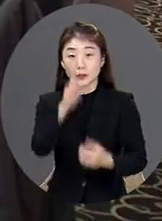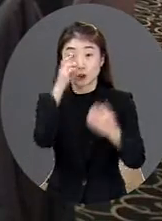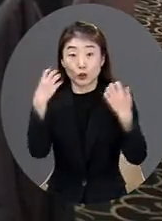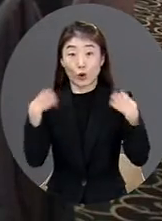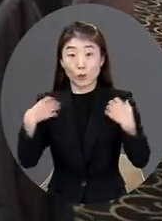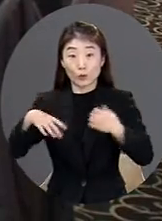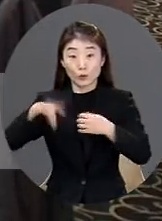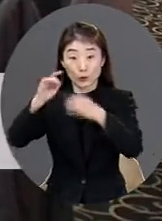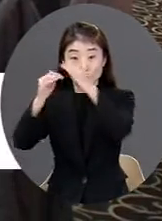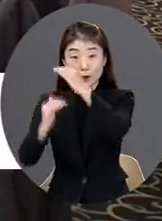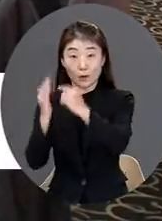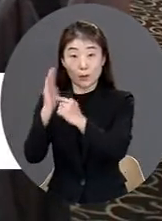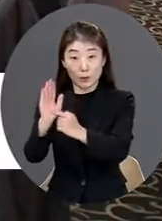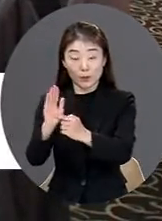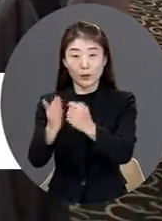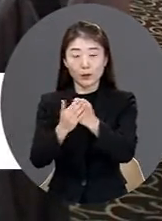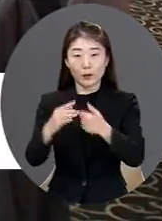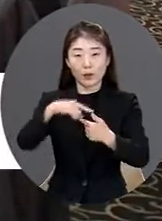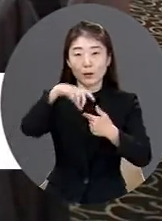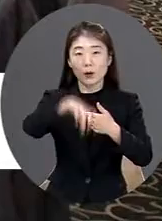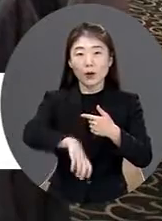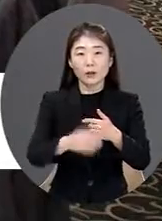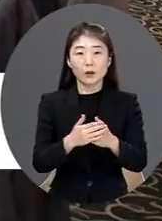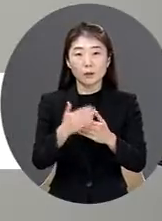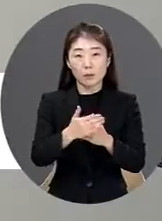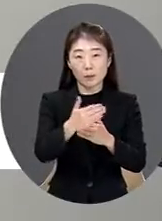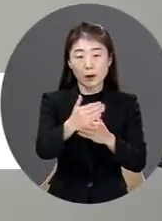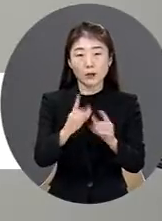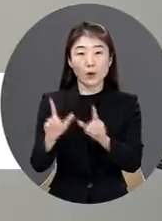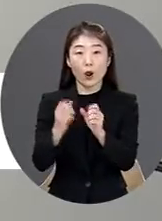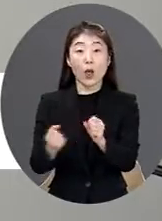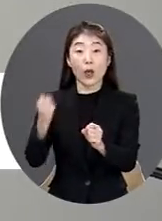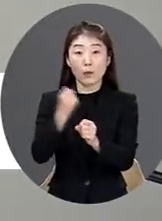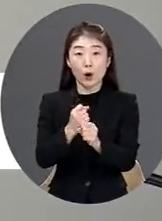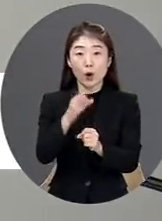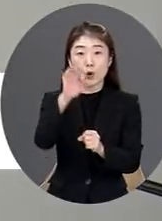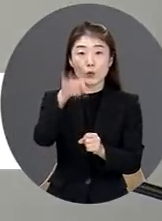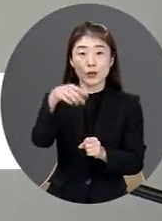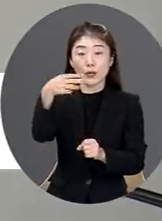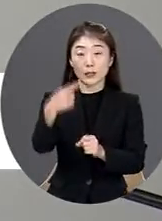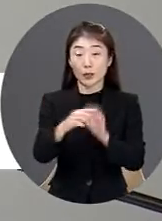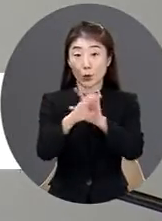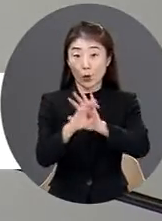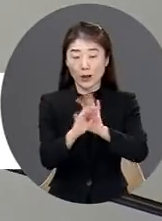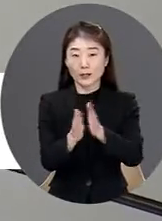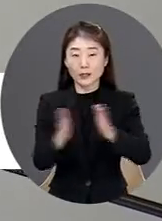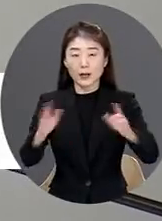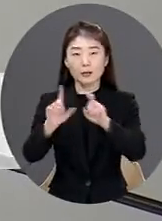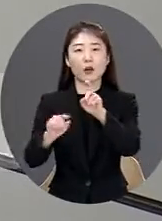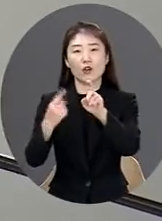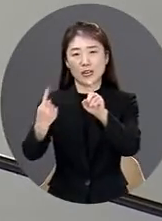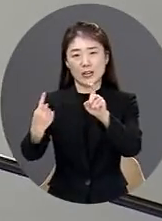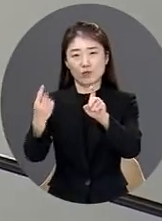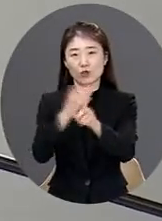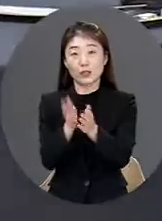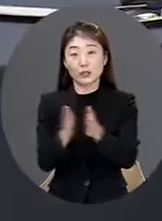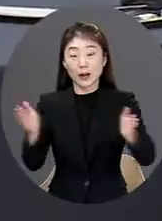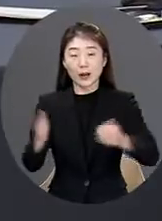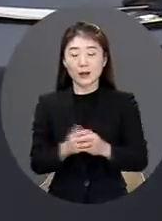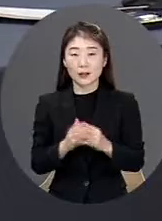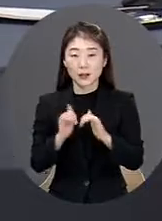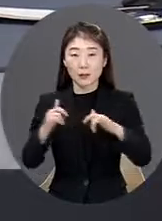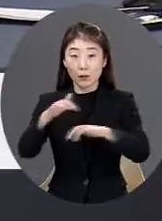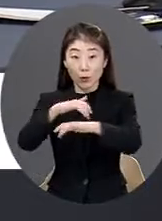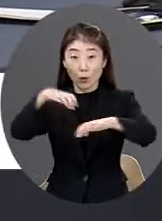정부의 초안 발표에 따라 경남에서도 단계적 일상 회복, 일명 위드 코로나가 시행되는 건 다음 달 1일. 다중